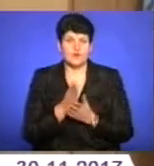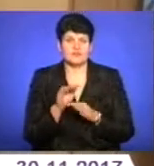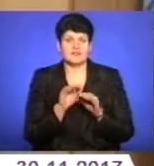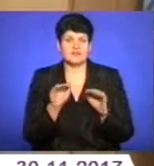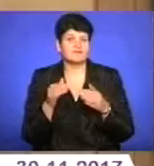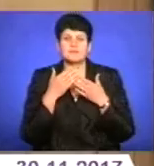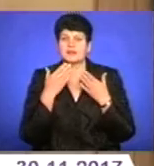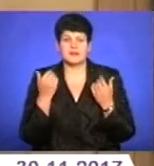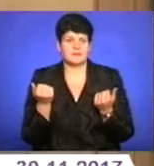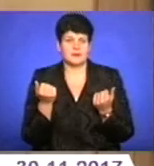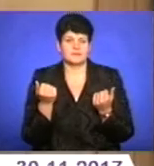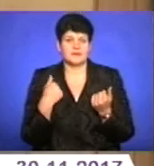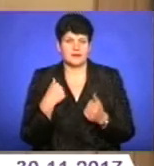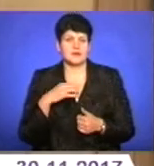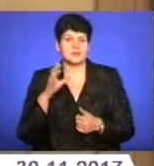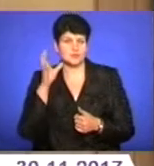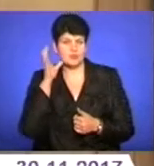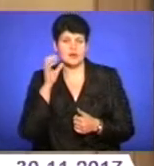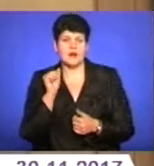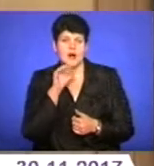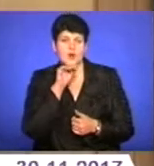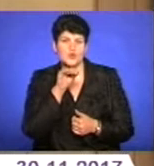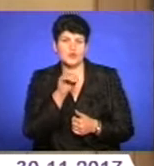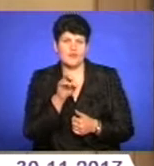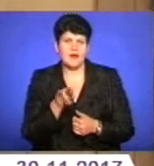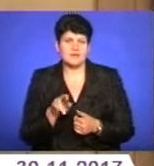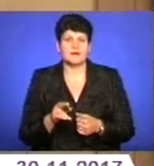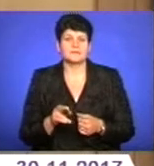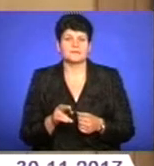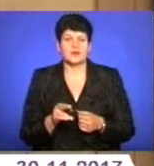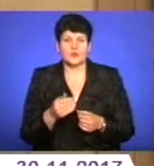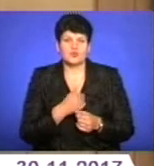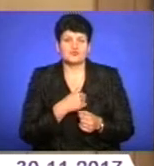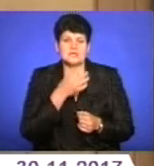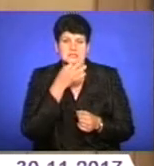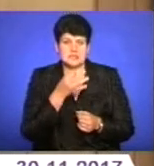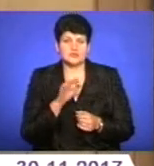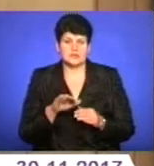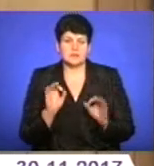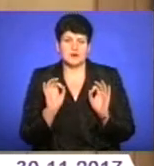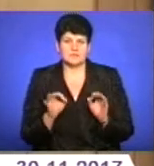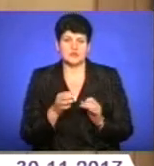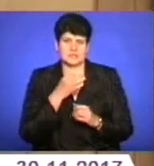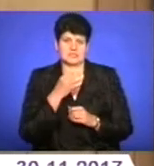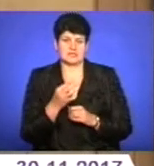такої немає. Я слухала аудіювання, хочу сказати, що діти правильно сказали,